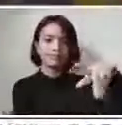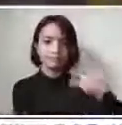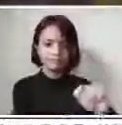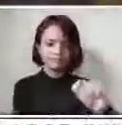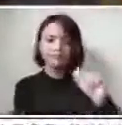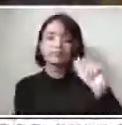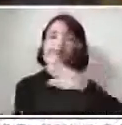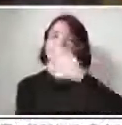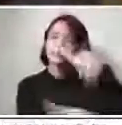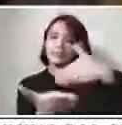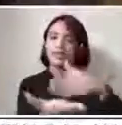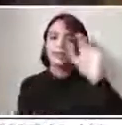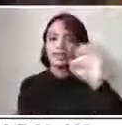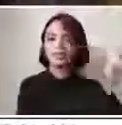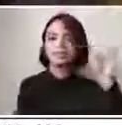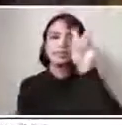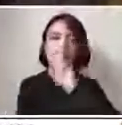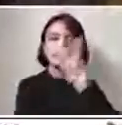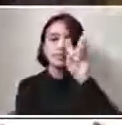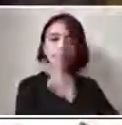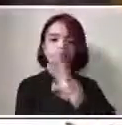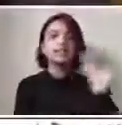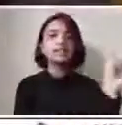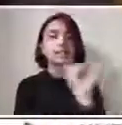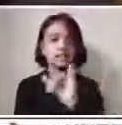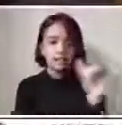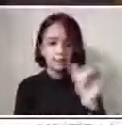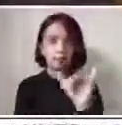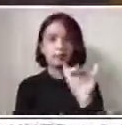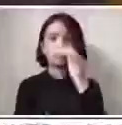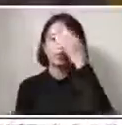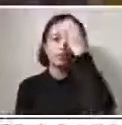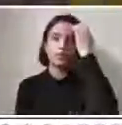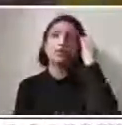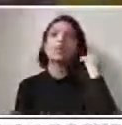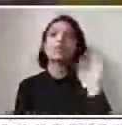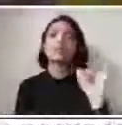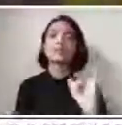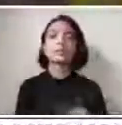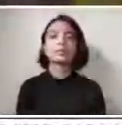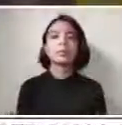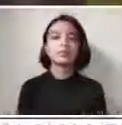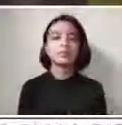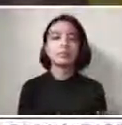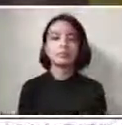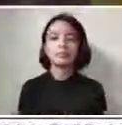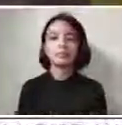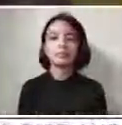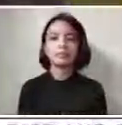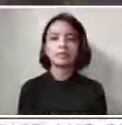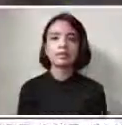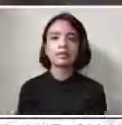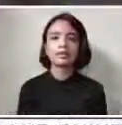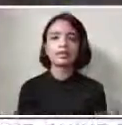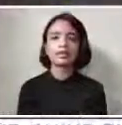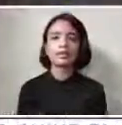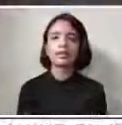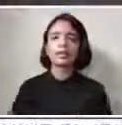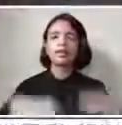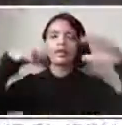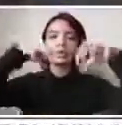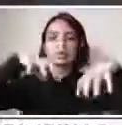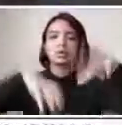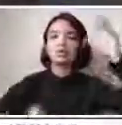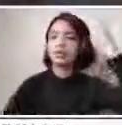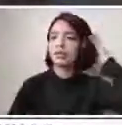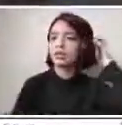karagatan ng nakapaligid dito sa ating bansa at slight to moderate naman dito sa may Moro Gulf. Sumikat ng araw kaninang